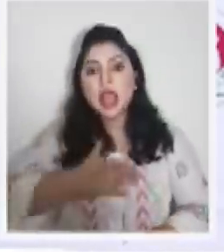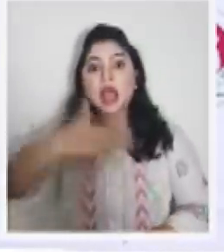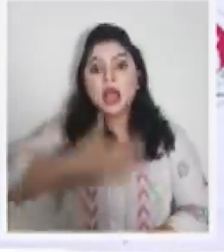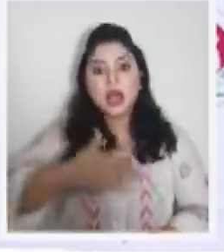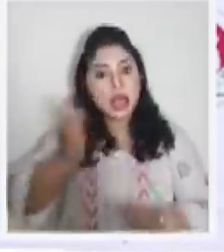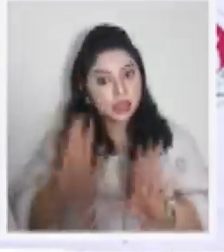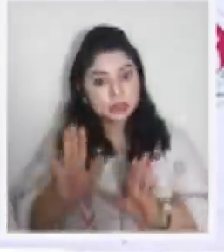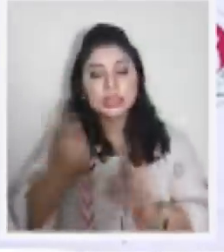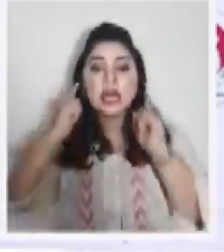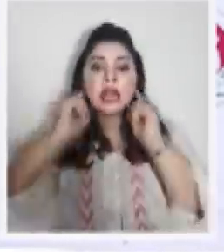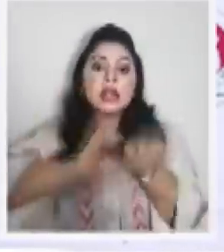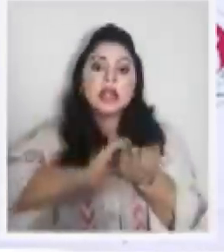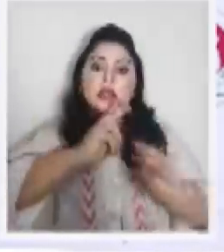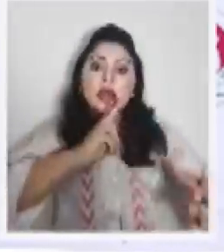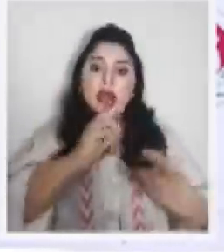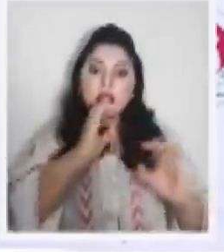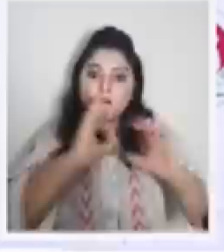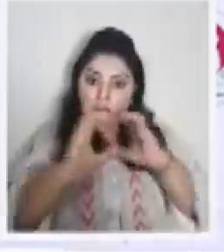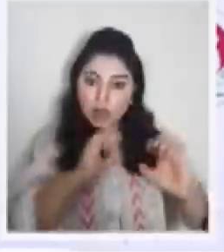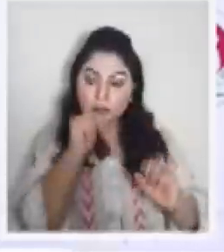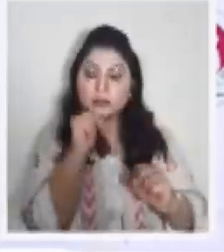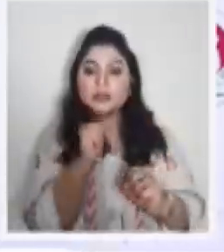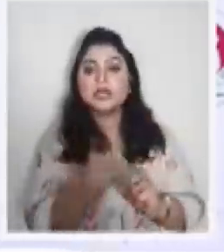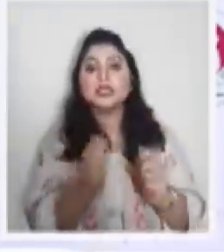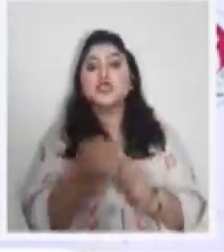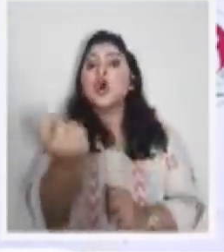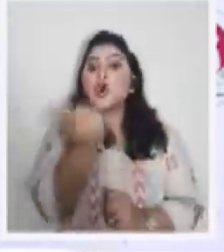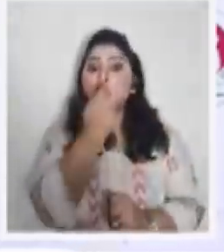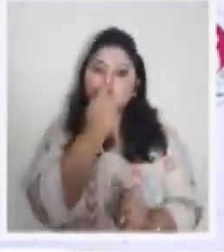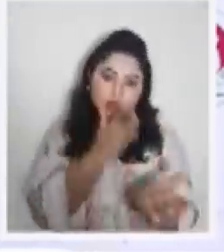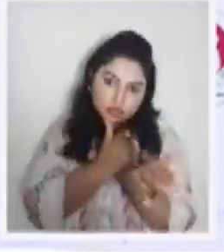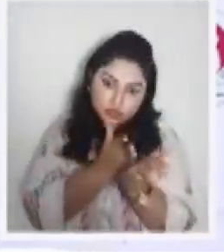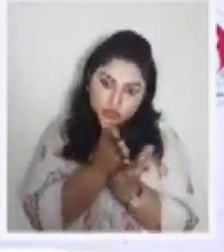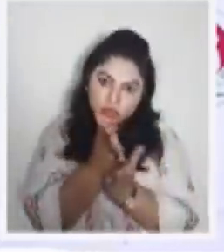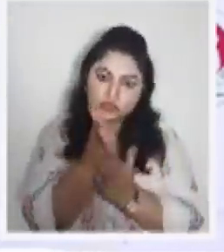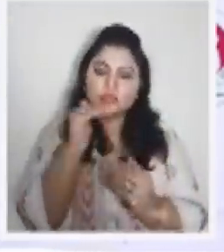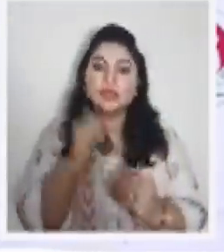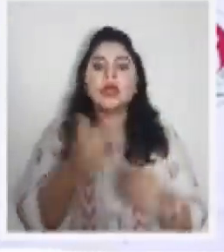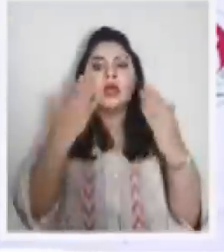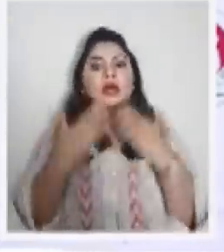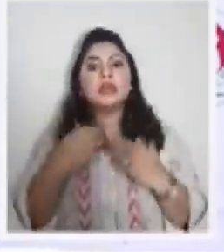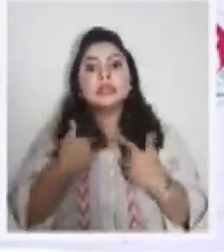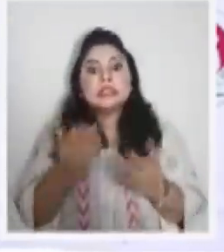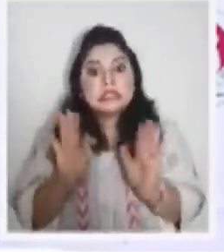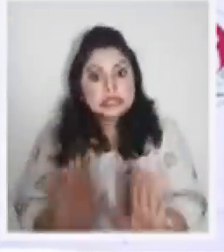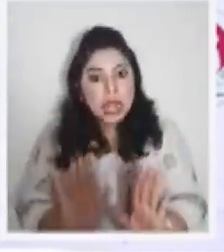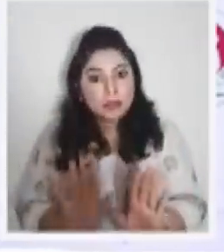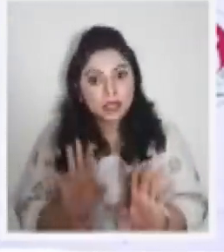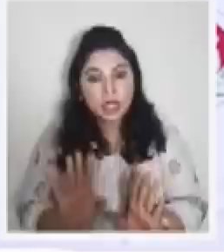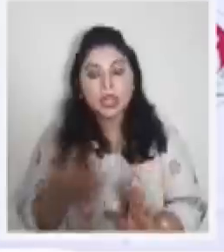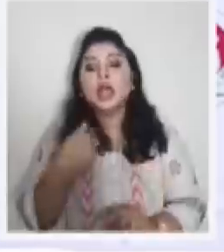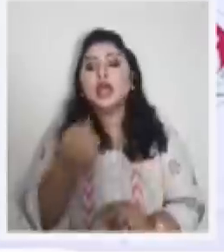দীর্ঘদিন ধরে অসুখে ভুগছেন, তারা যেন চিকিৎসকের পরামর্শ অনুযায়ী নিয়মিতভাবে ওষুধ গ্রহণ করেন